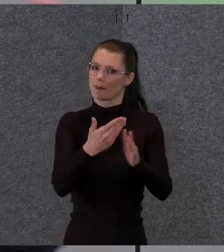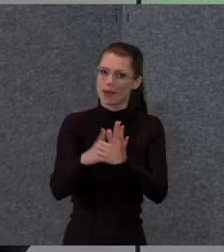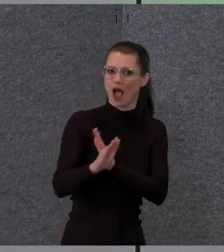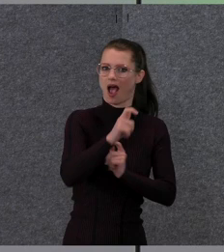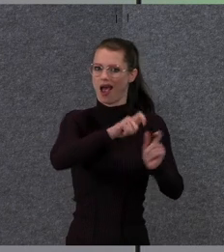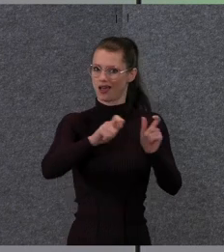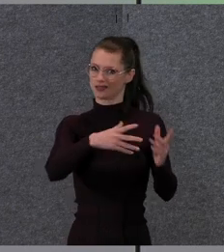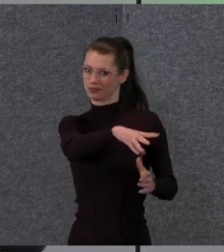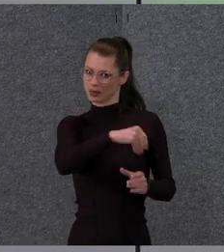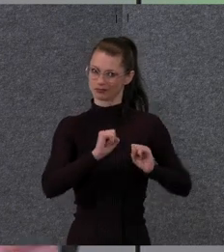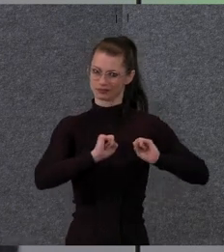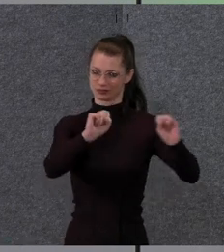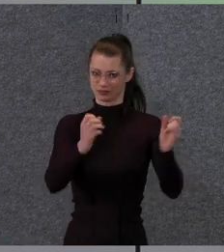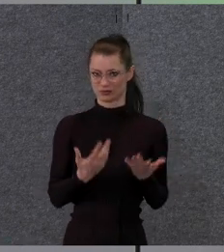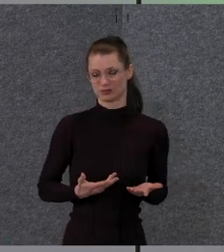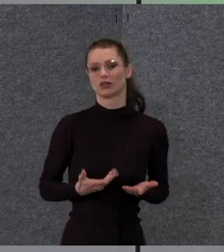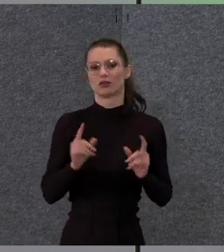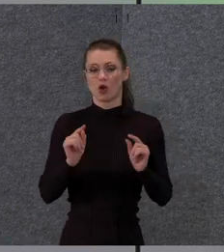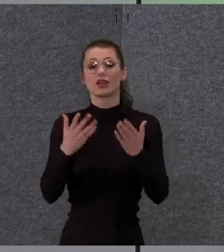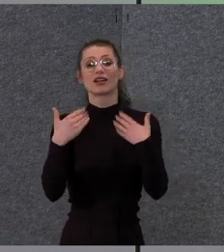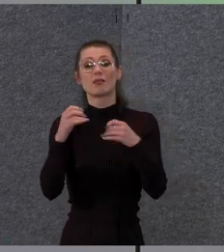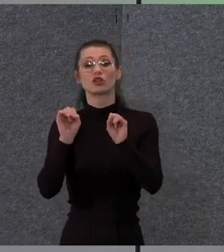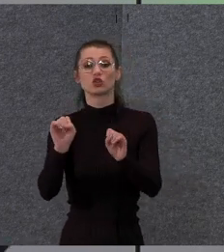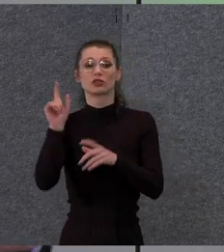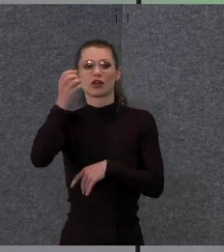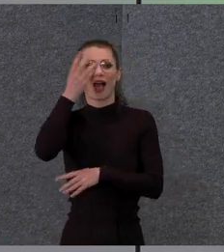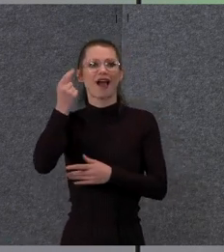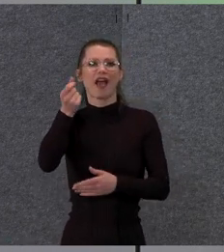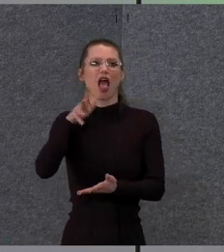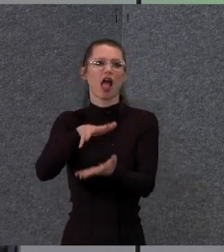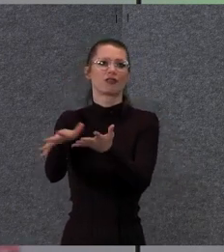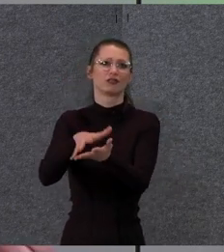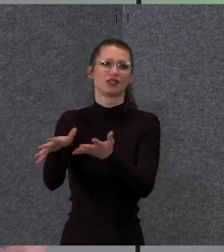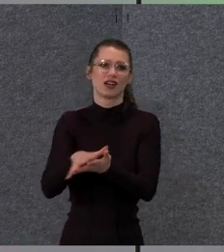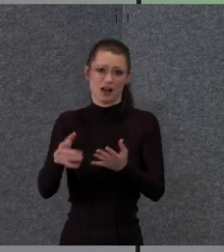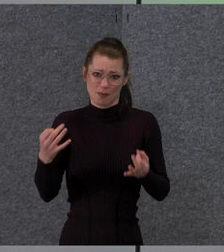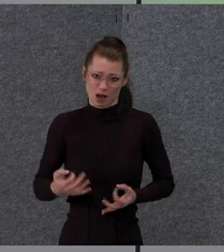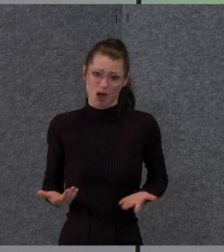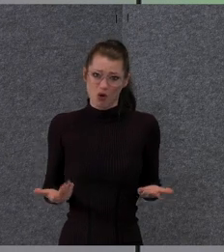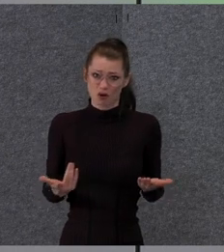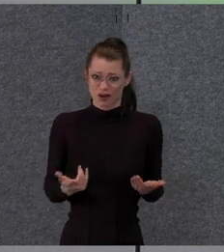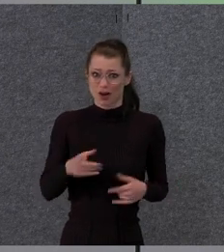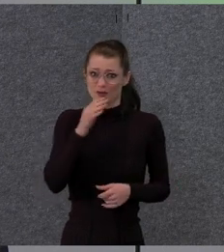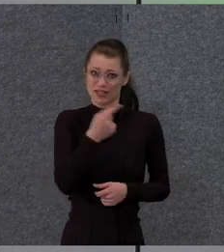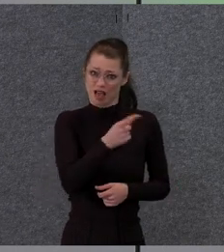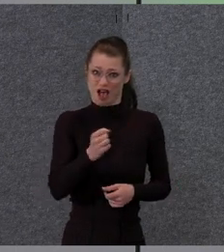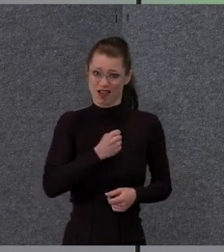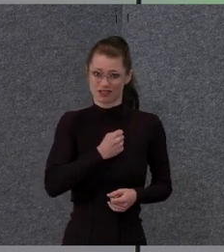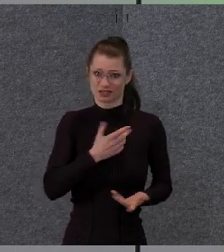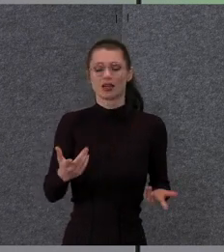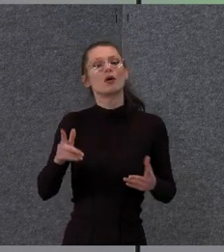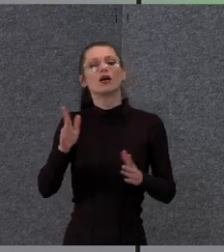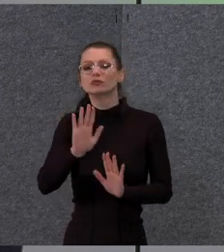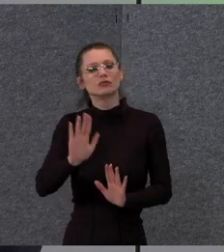tut ja auch alles, um das zu befeuern, dass wir uns Klimaschutz gar nicht leisten können und dass das die Ärmsten trifft. Das ist aber eben nicht der Fall. Wir sorgen ja mit